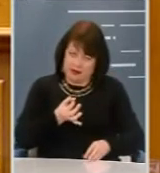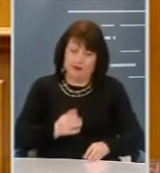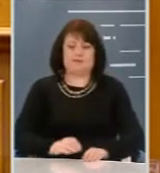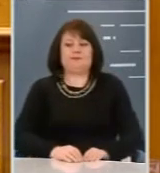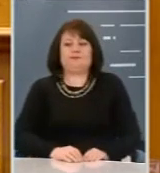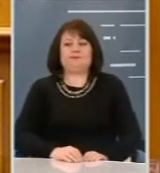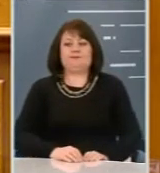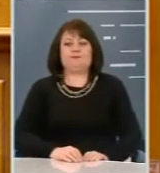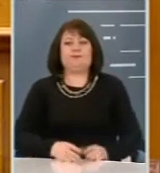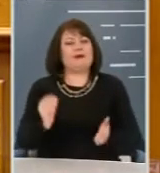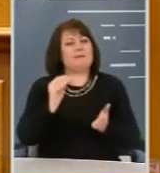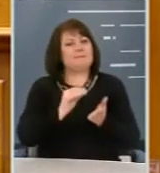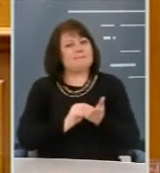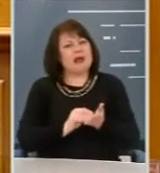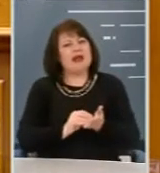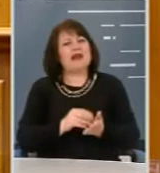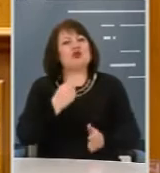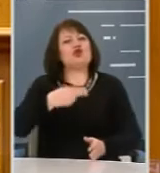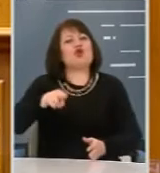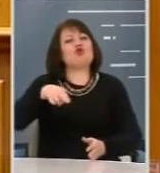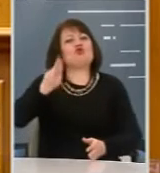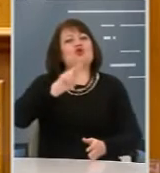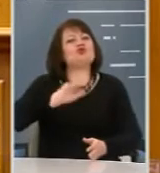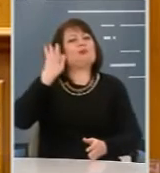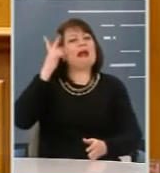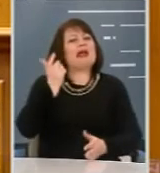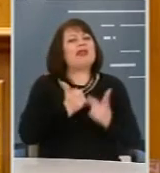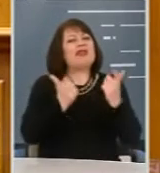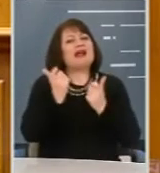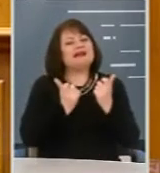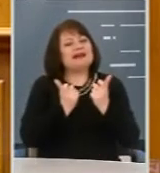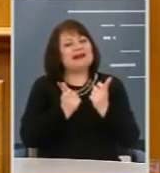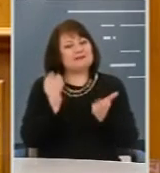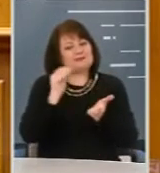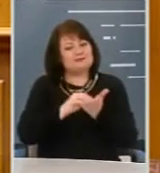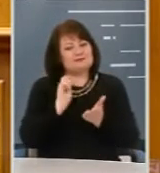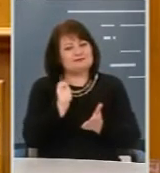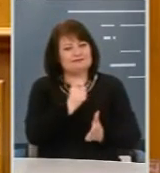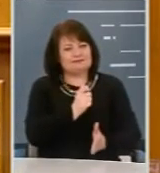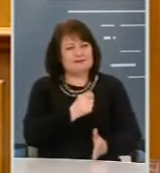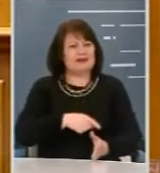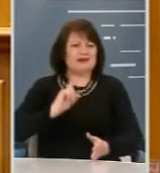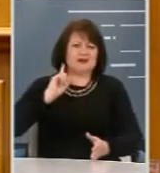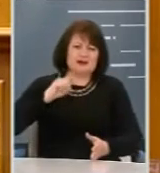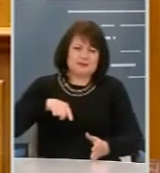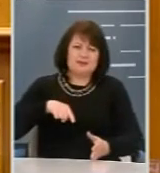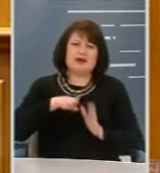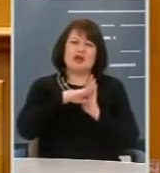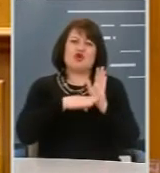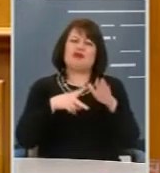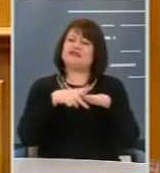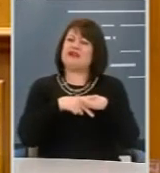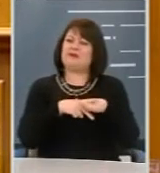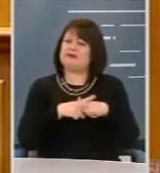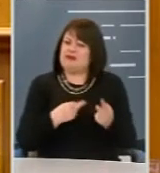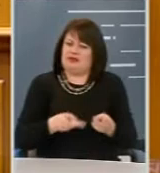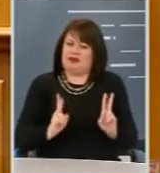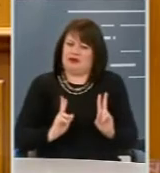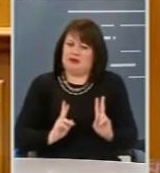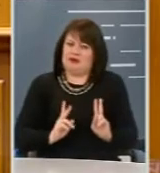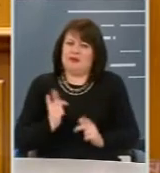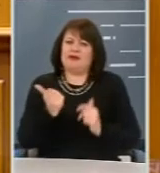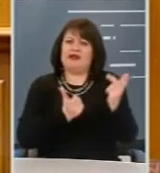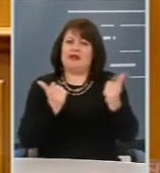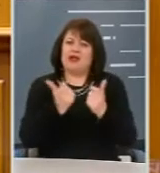την αναχρηματοδότηση των τόκων παλαιότερων δανείων κατά παράβαση των πιστοδοτικών κανόνων, τη